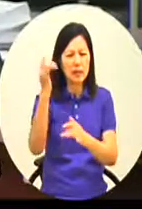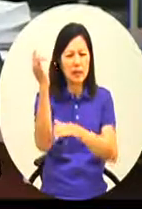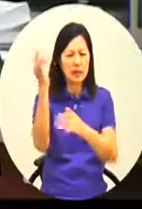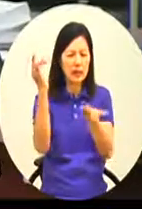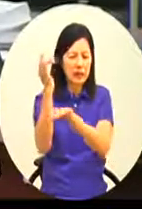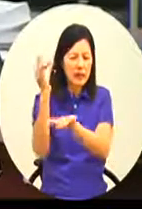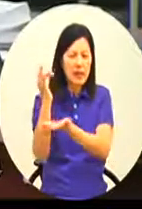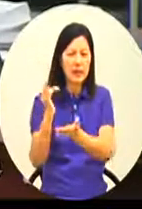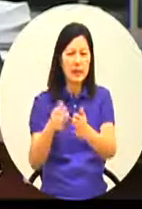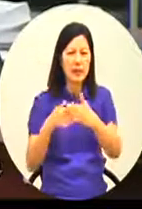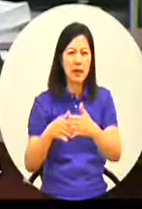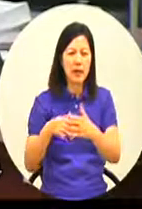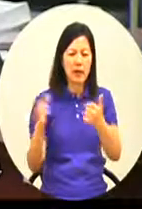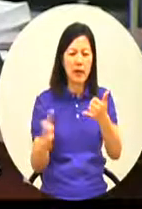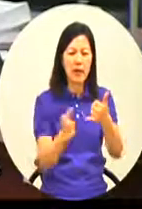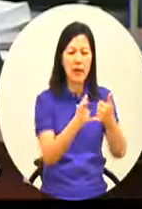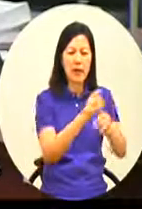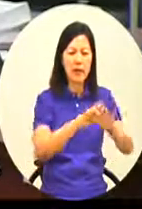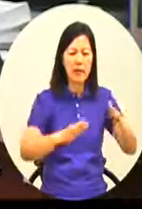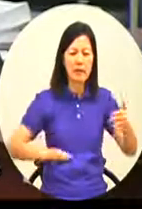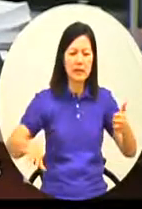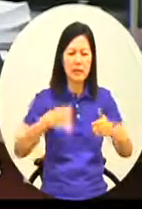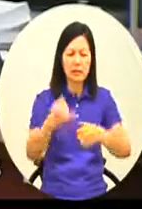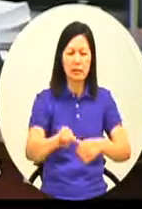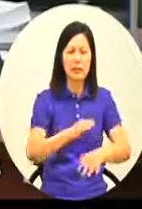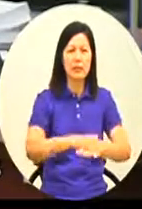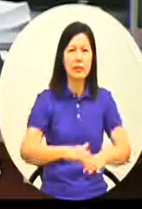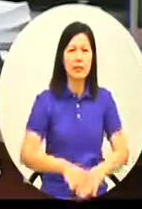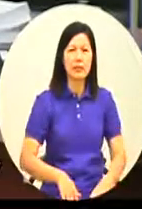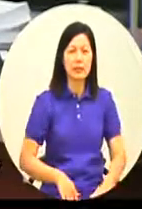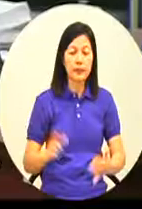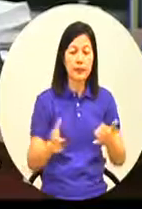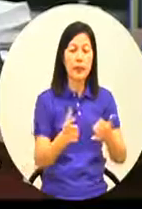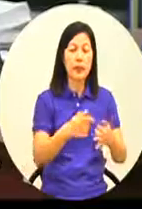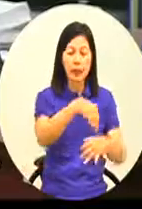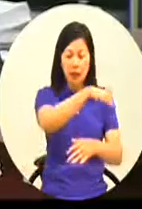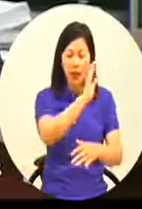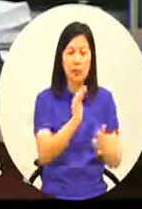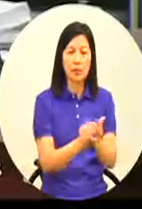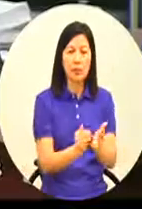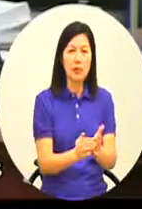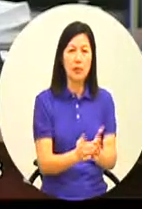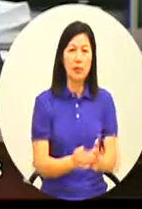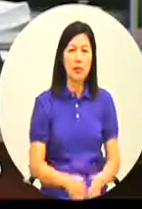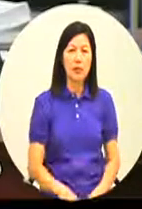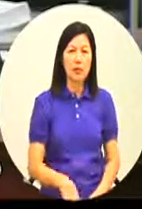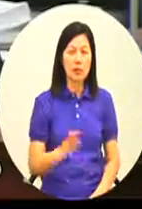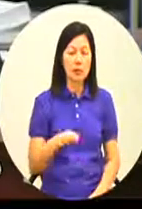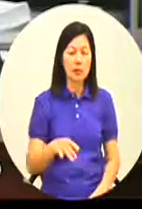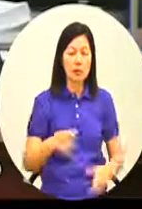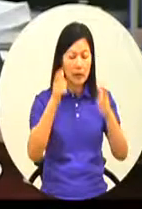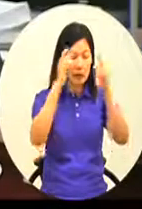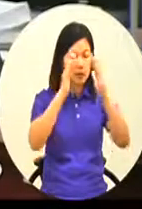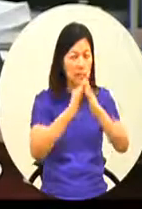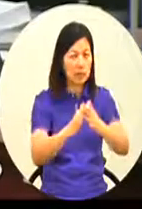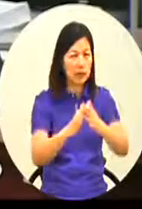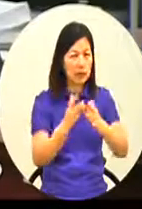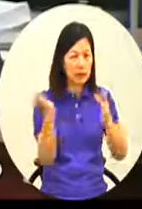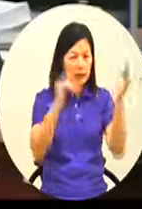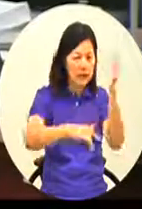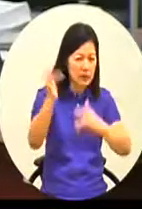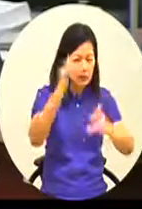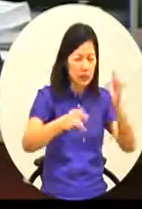来，这造成啊有够大啦。我嘛甲安慰讲哦，进风台了还是吼，进风台了，进专工，这树啊倒去有够